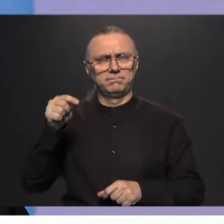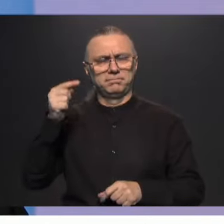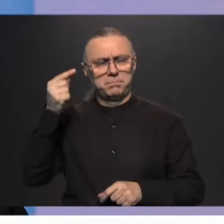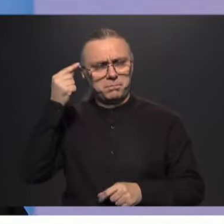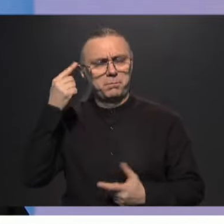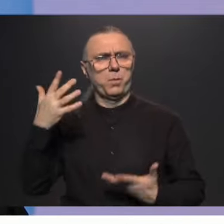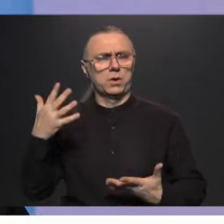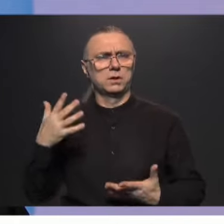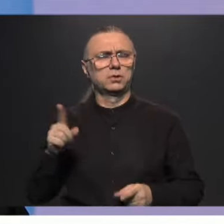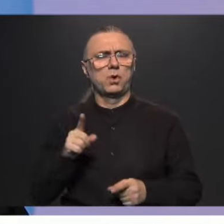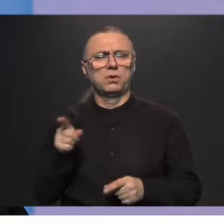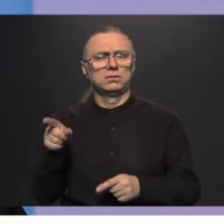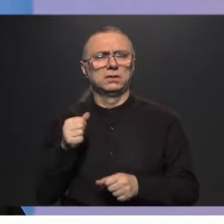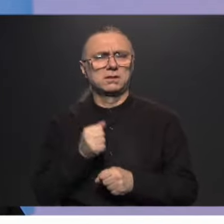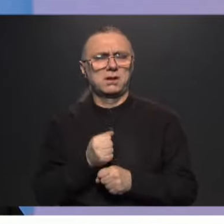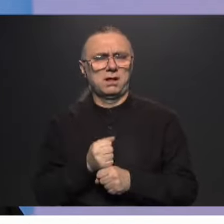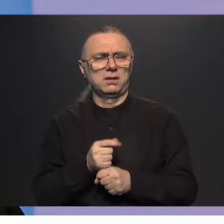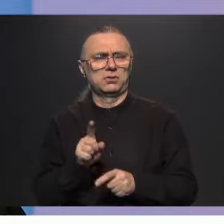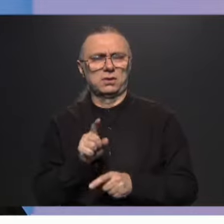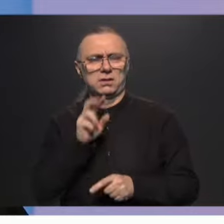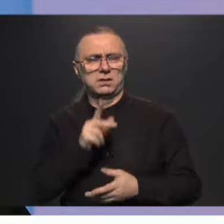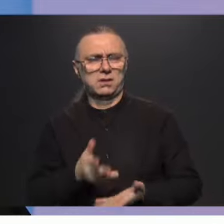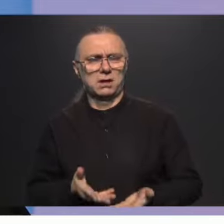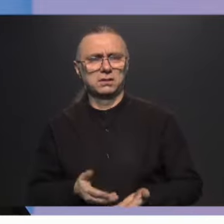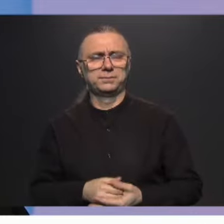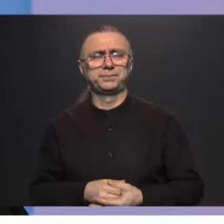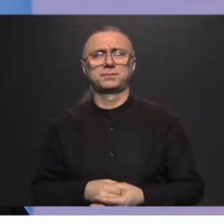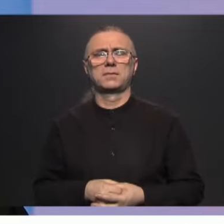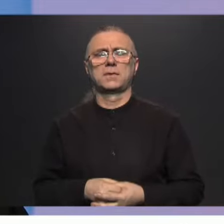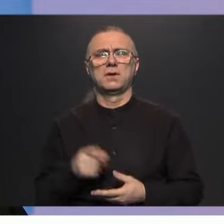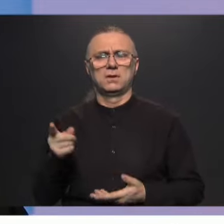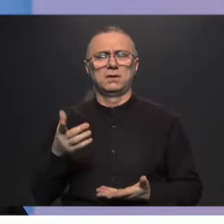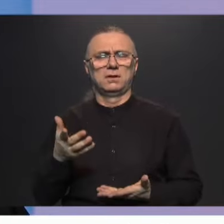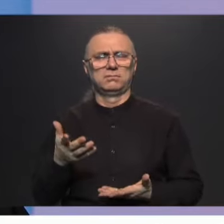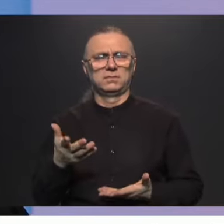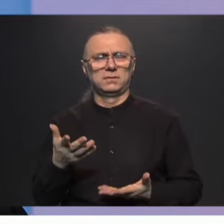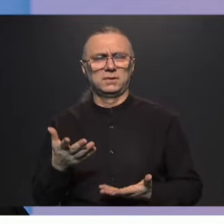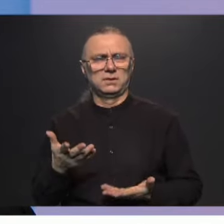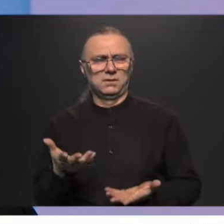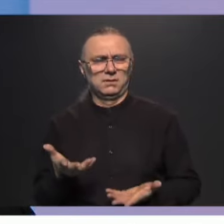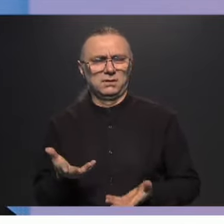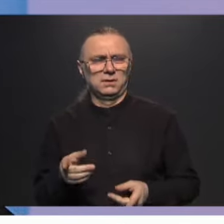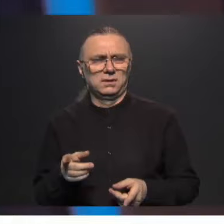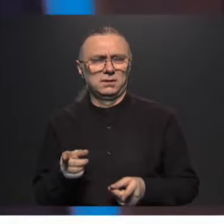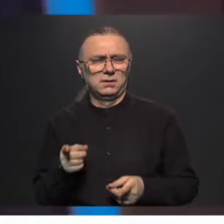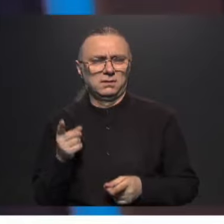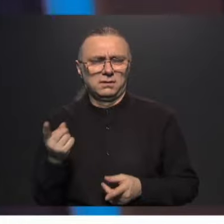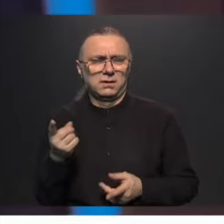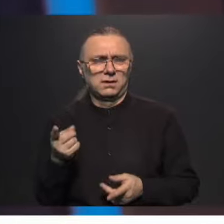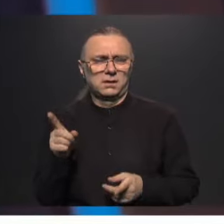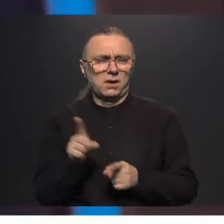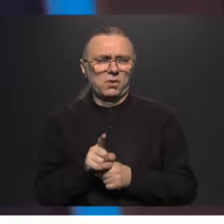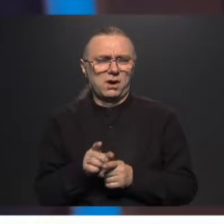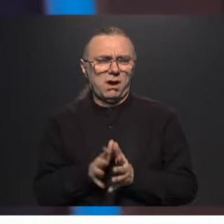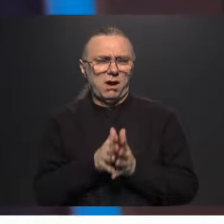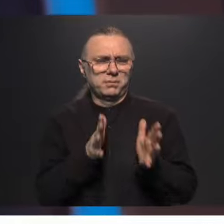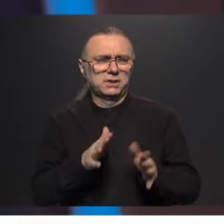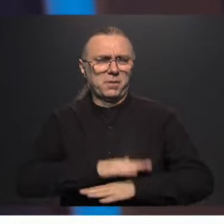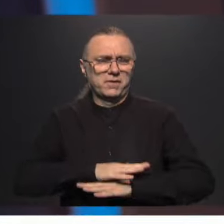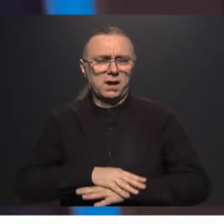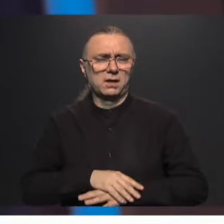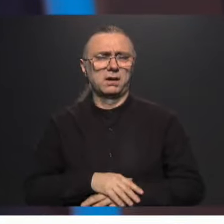что вот таким своим хамским поведением человек роет себе в буквальном смысле, наверное, могилу. Потому что